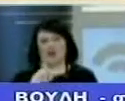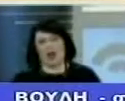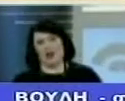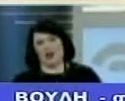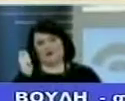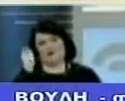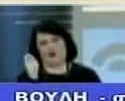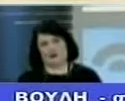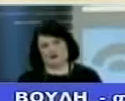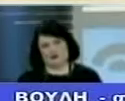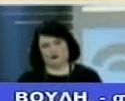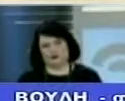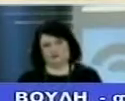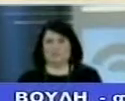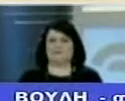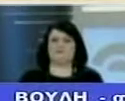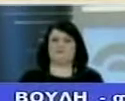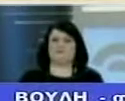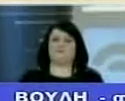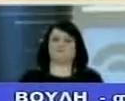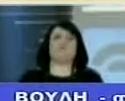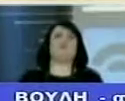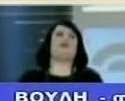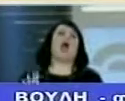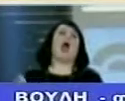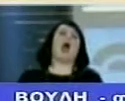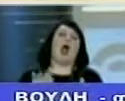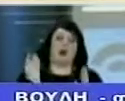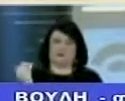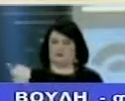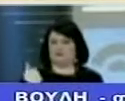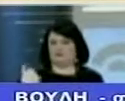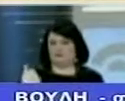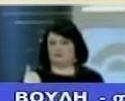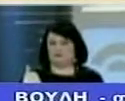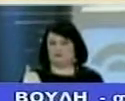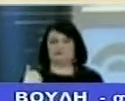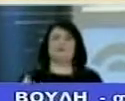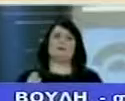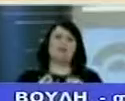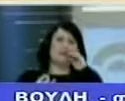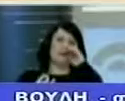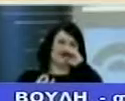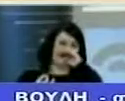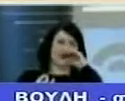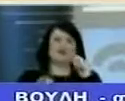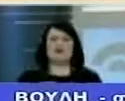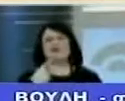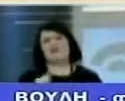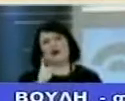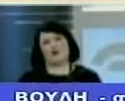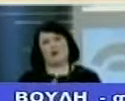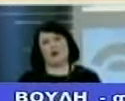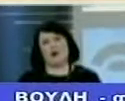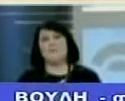Έλληνες πολιτικούς. Εκτός αν μας πείτε το πλέον κομμουνιστικό